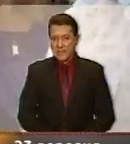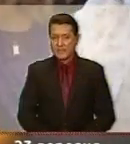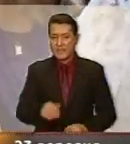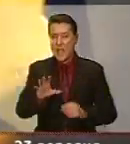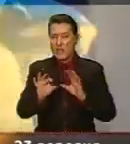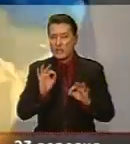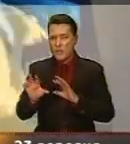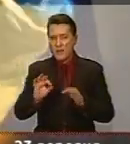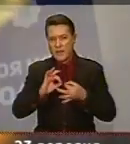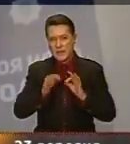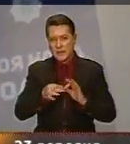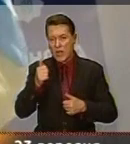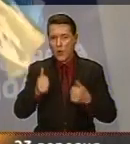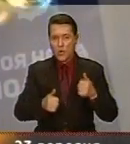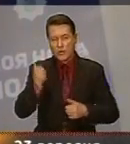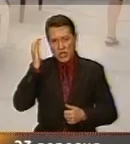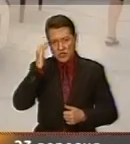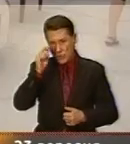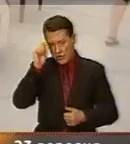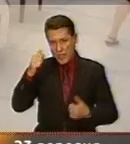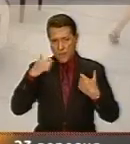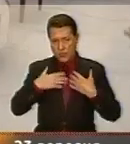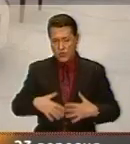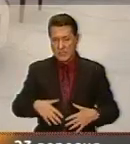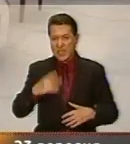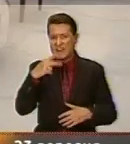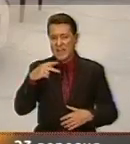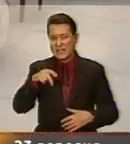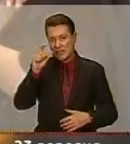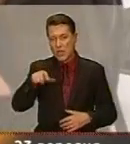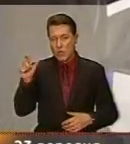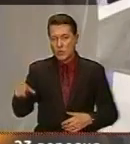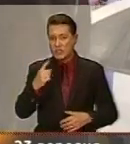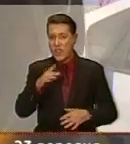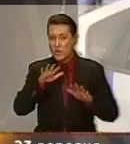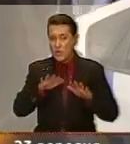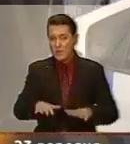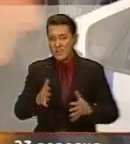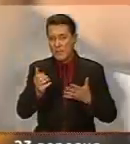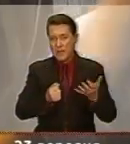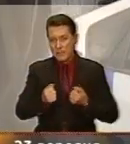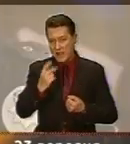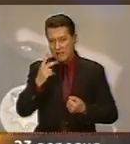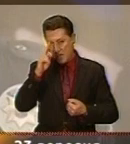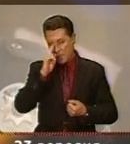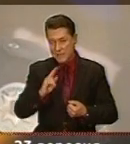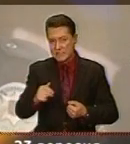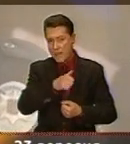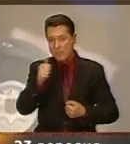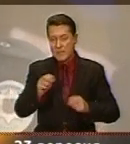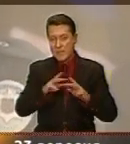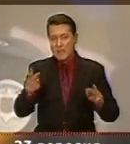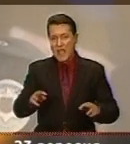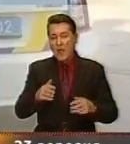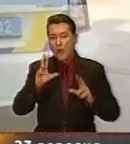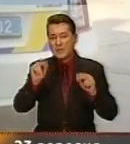– ретельний конкурс на чорний мундир, 20 родуш на місце. У Таві заявки прийматимуть 2 місяці. Прем'єр пообіцяв збільшити фінансування